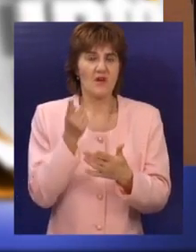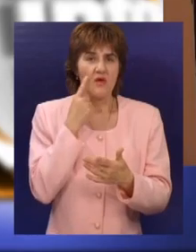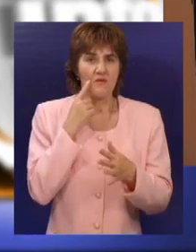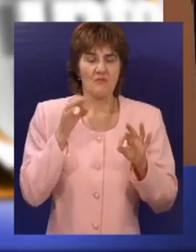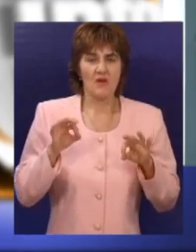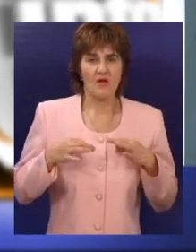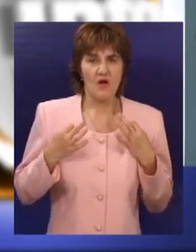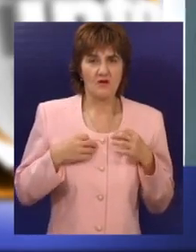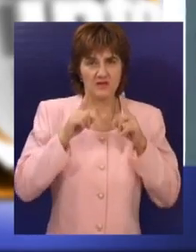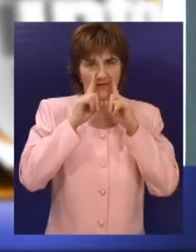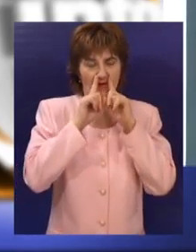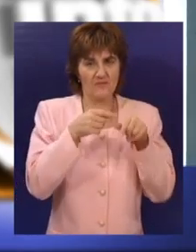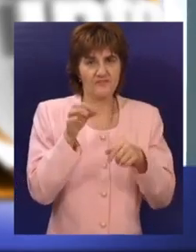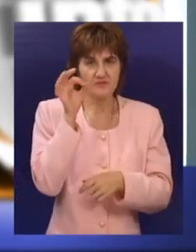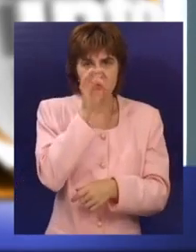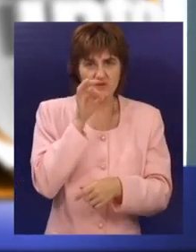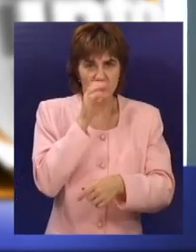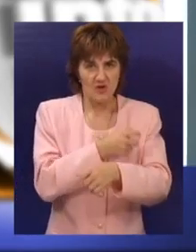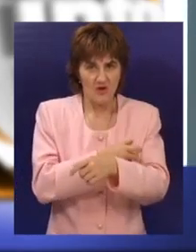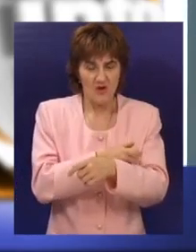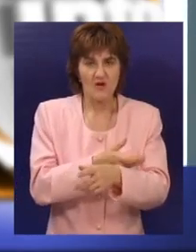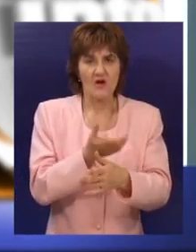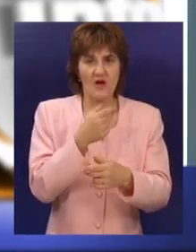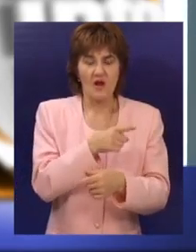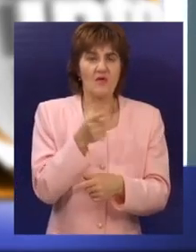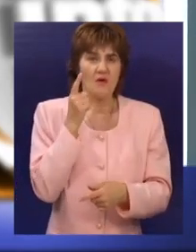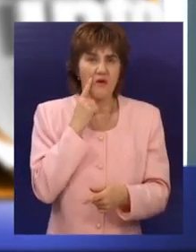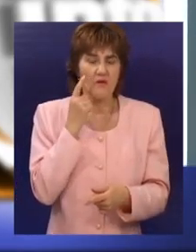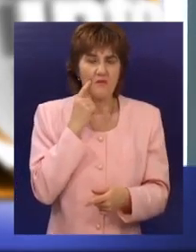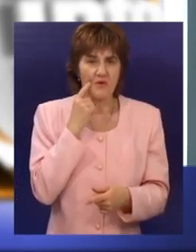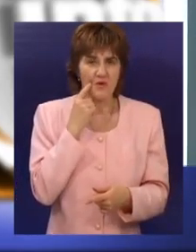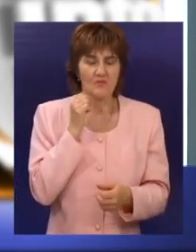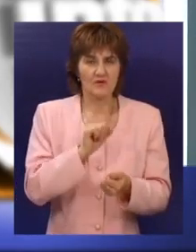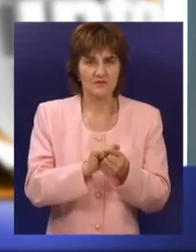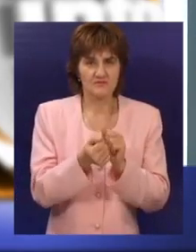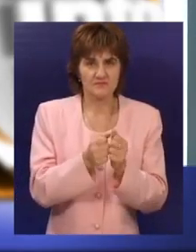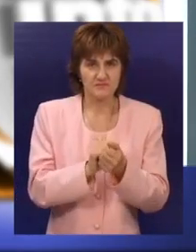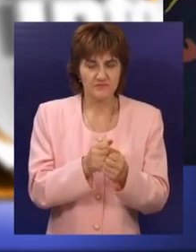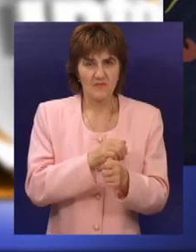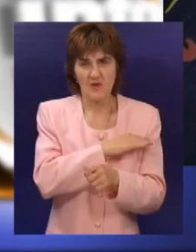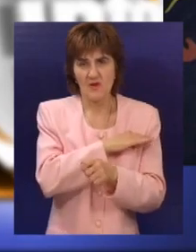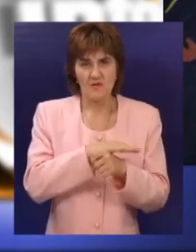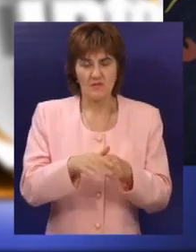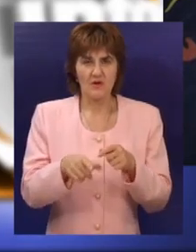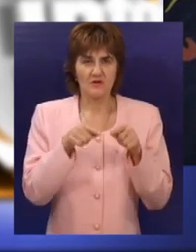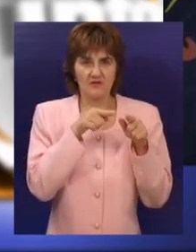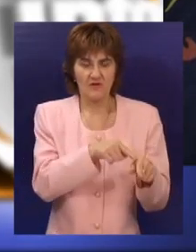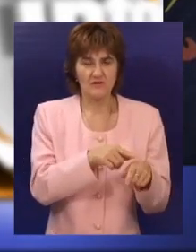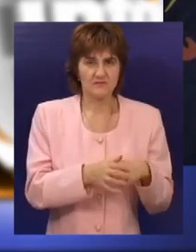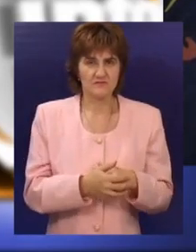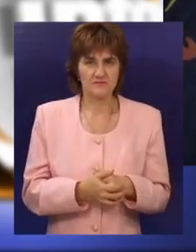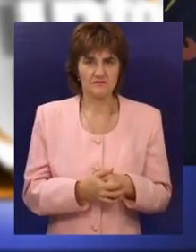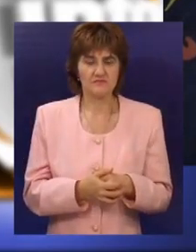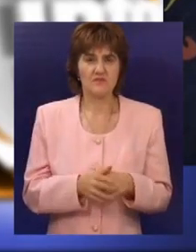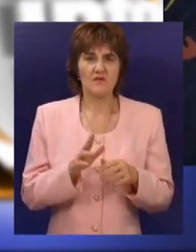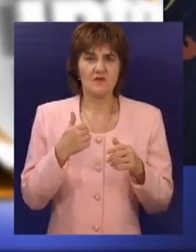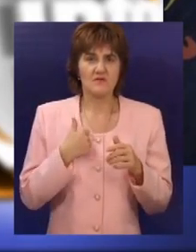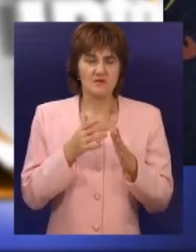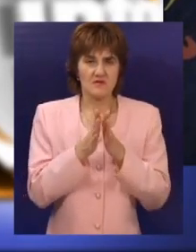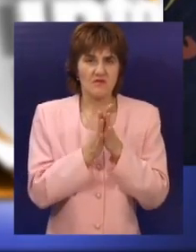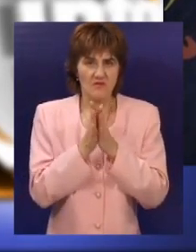humanitarno-terapijskoj zajednici za pomoć zavisnicima Hosana, gde se uspešno leči od, kako on i sam kaže, zla koje ga je snašlo. Mogu